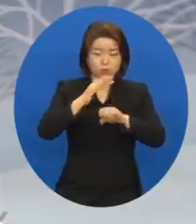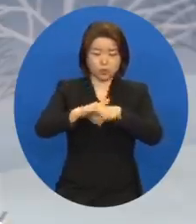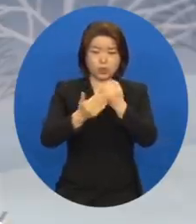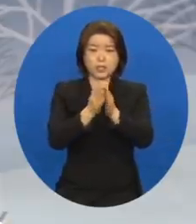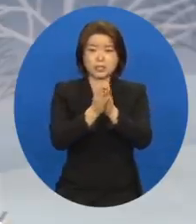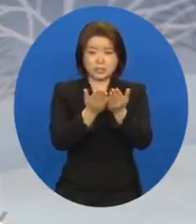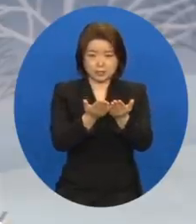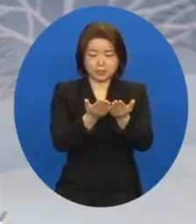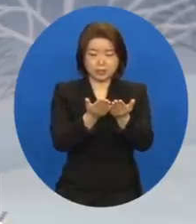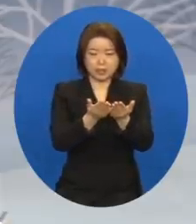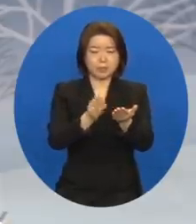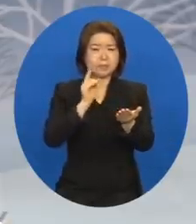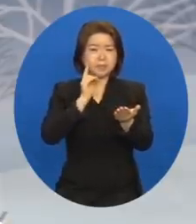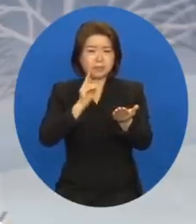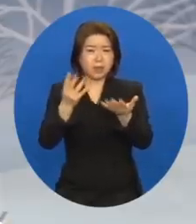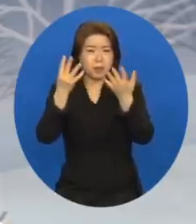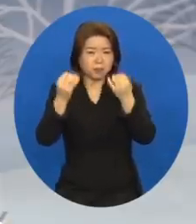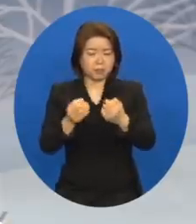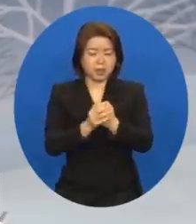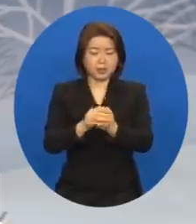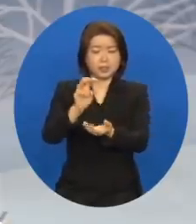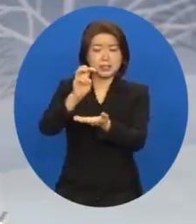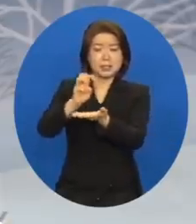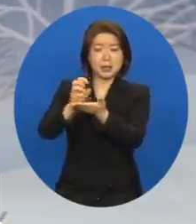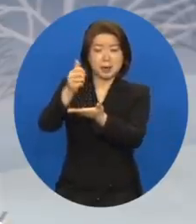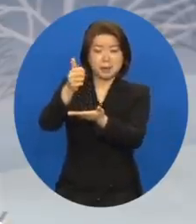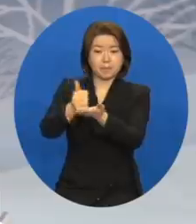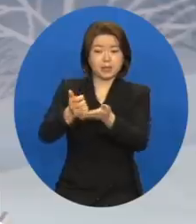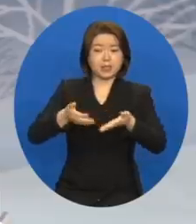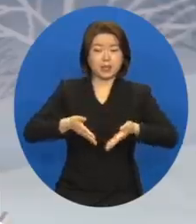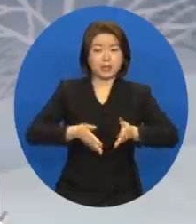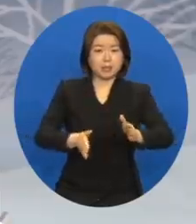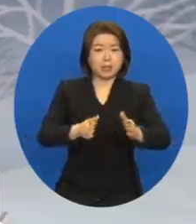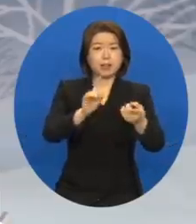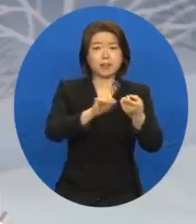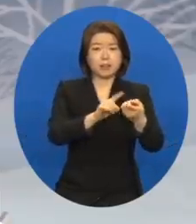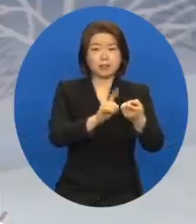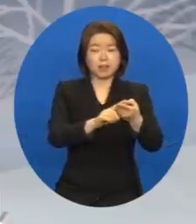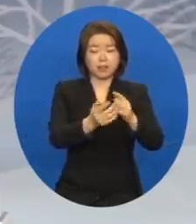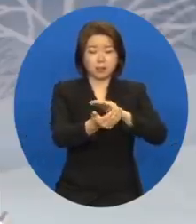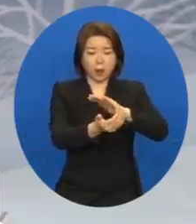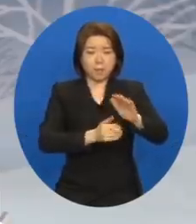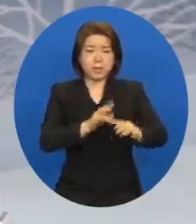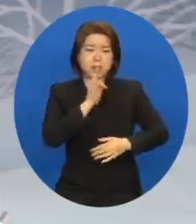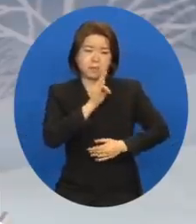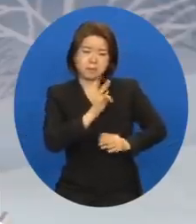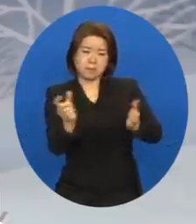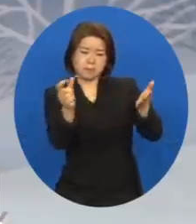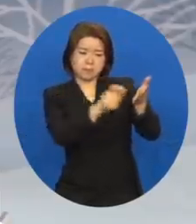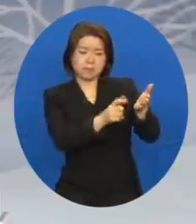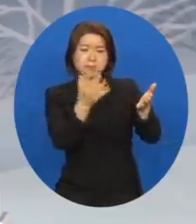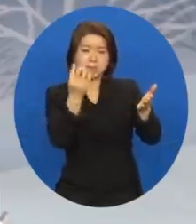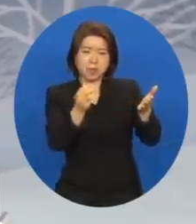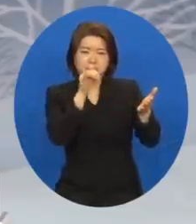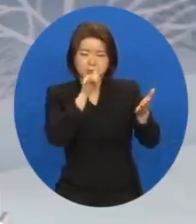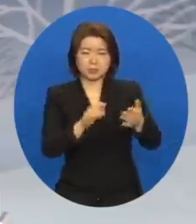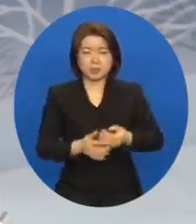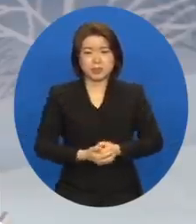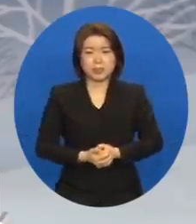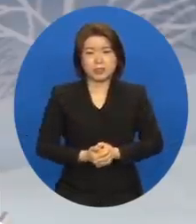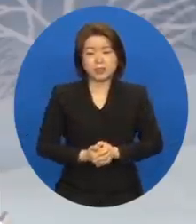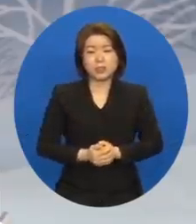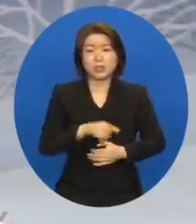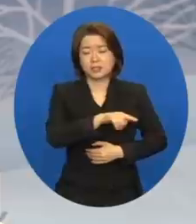아주 많이 메시아가 태어나실 것에 대한 예언을 하셨습니다.